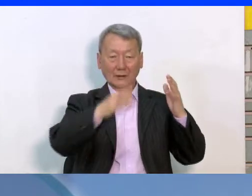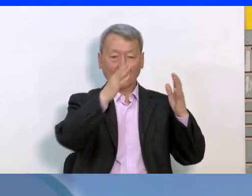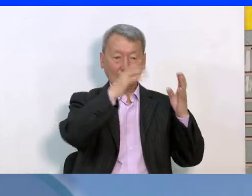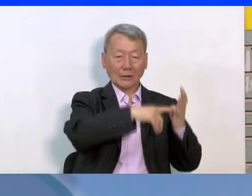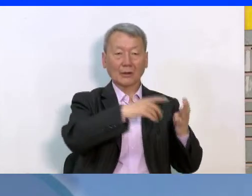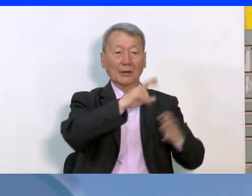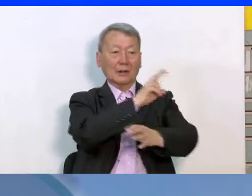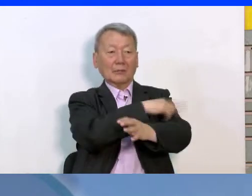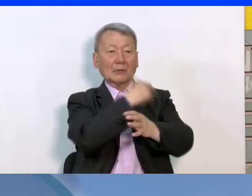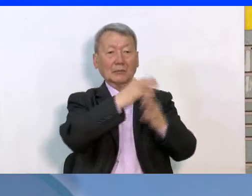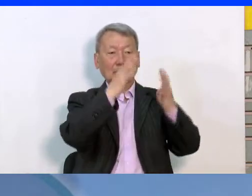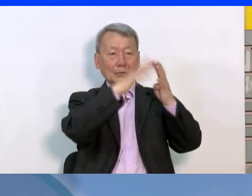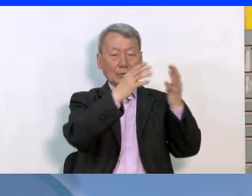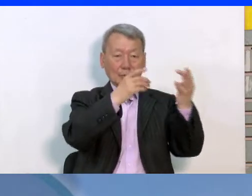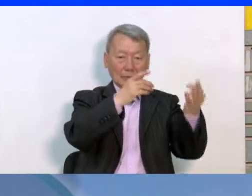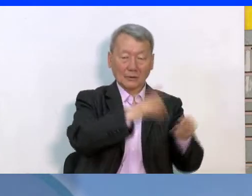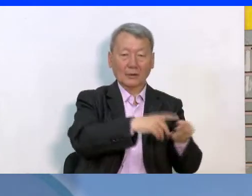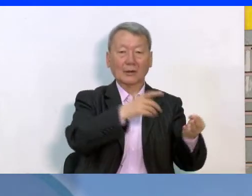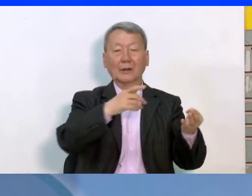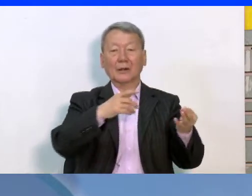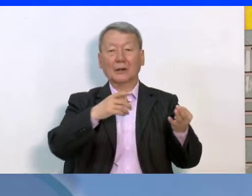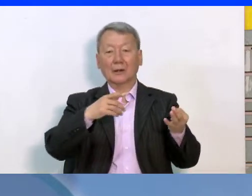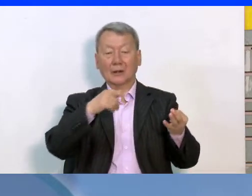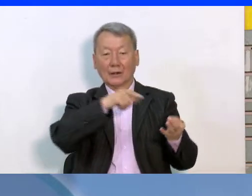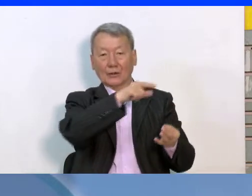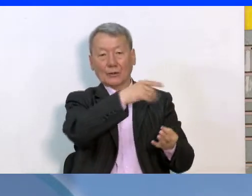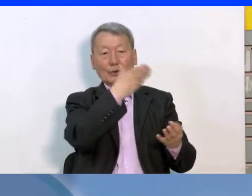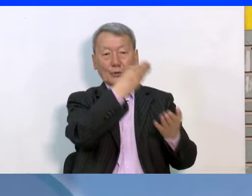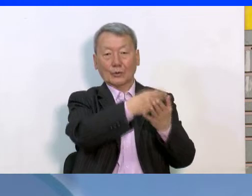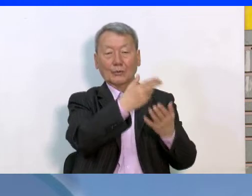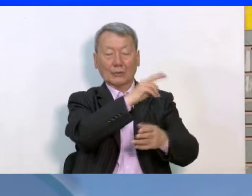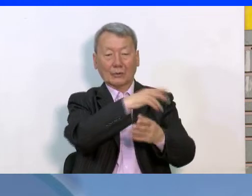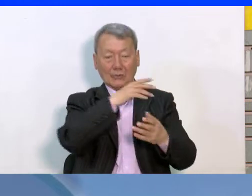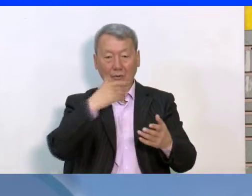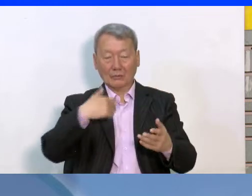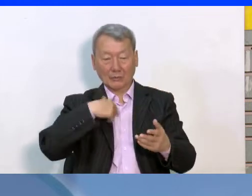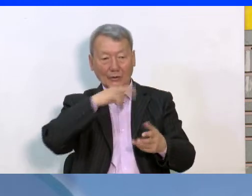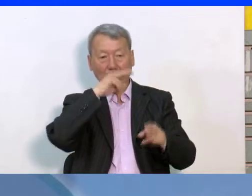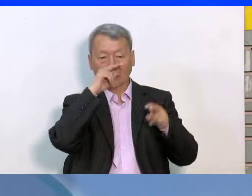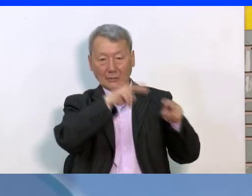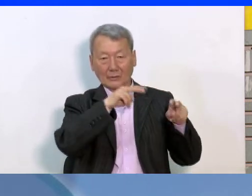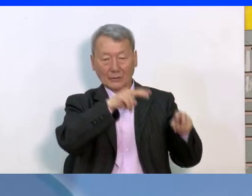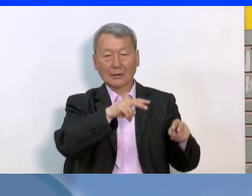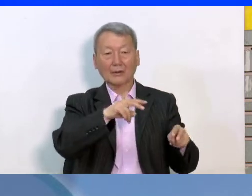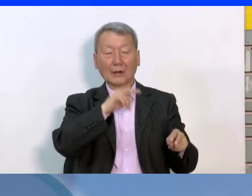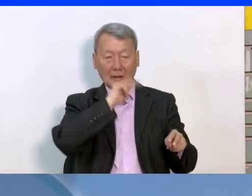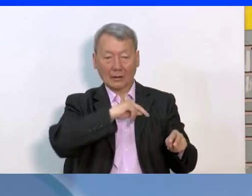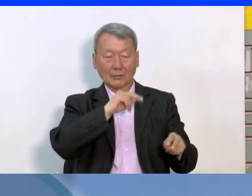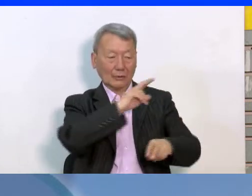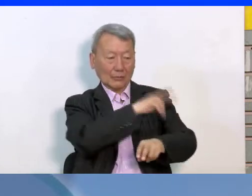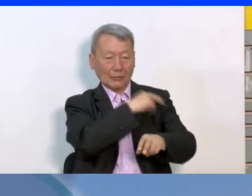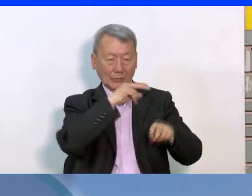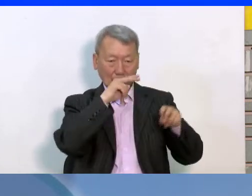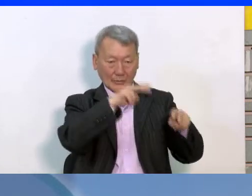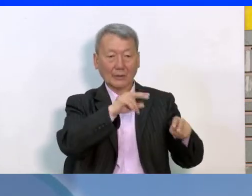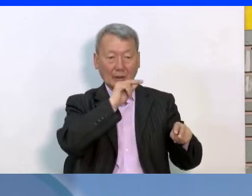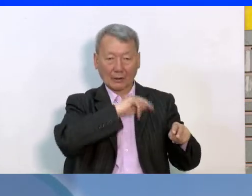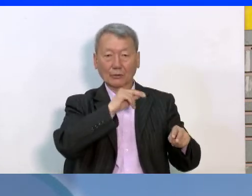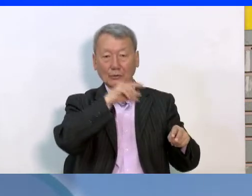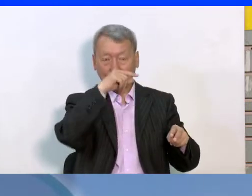эле алдын алуу иш чаралары көзөмөлдөп турат дагы, и алдын алуу иш чаралары ишке ашырылып